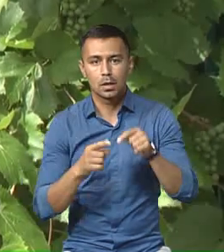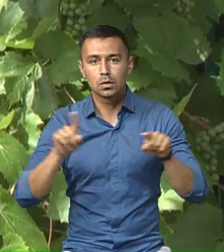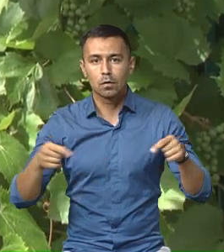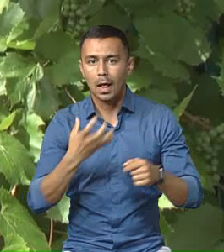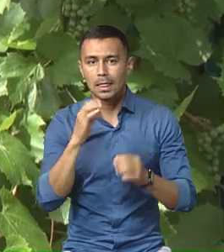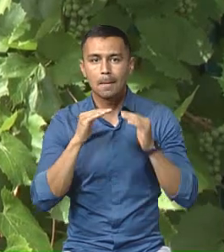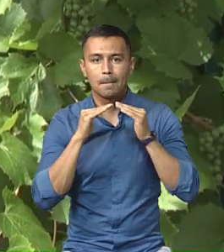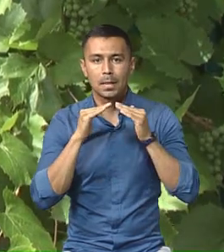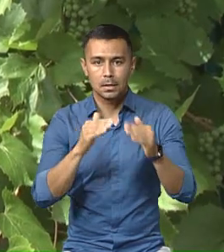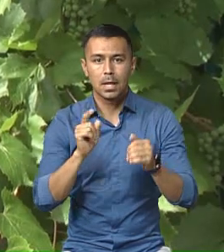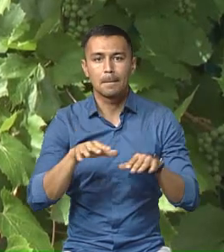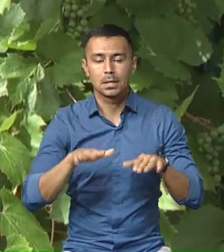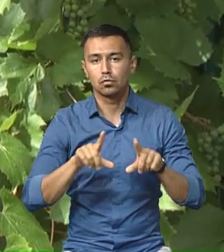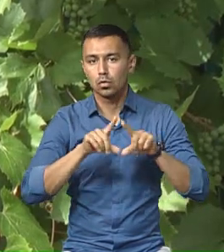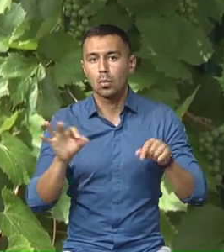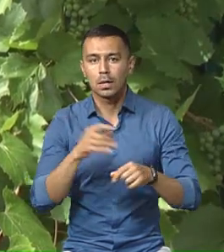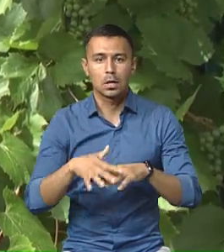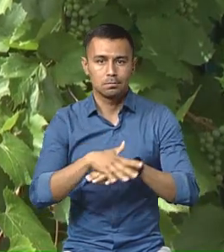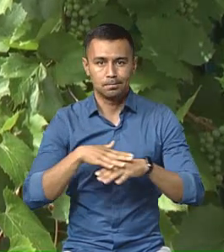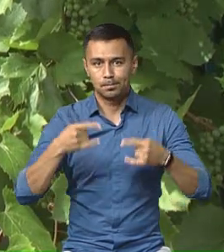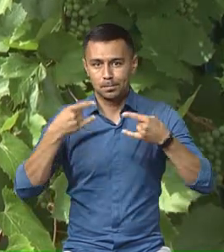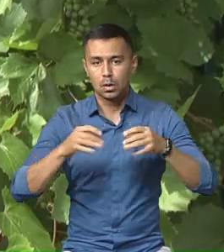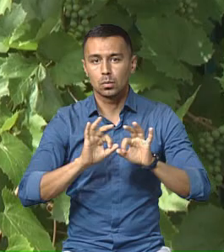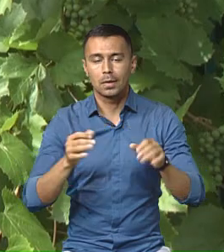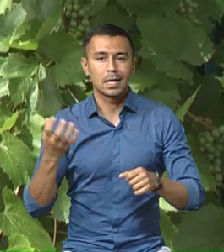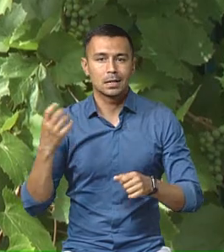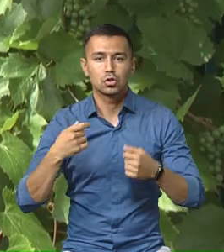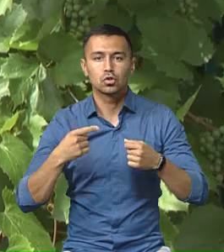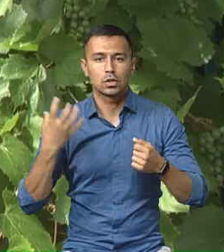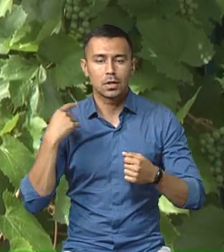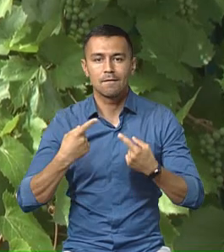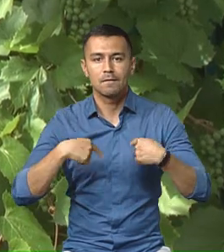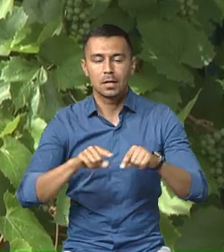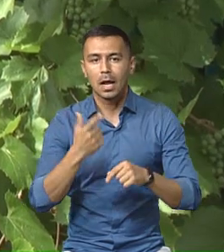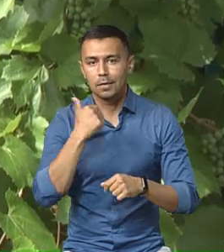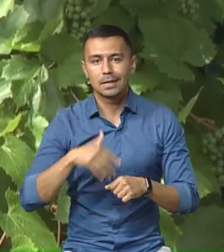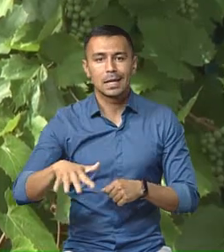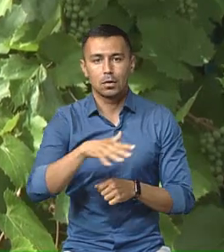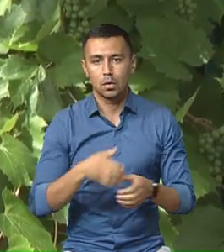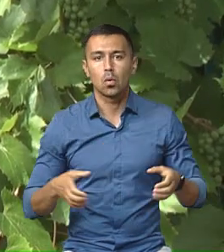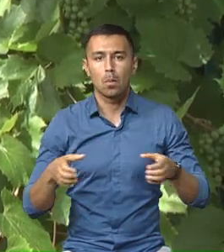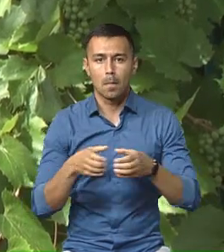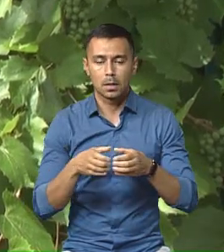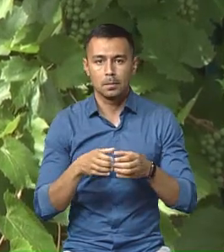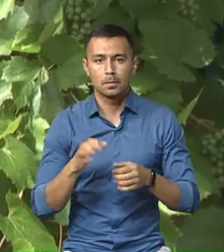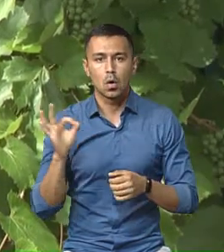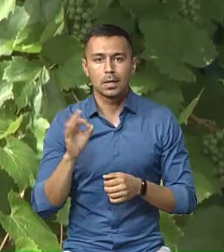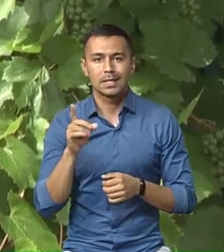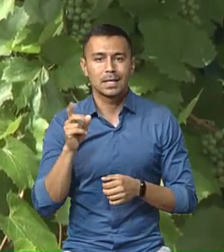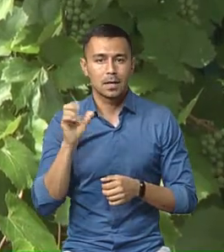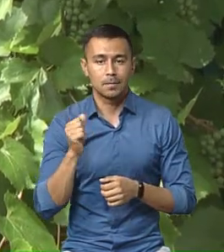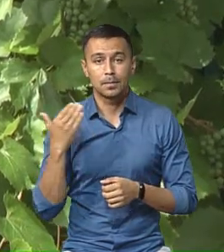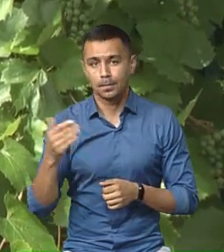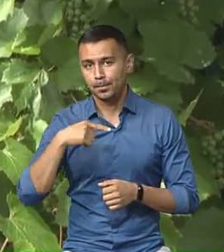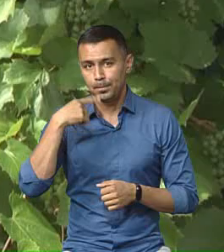для місцевої школи. Про це Суспільному розповіла начальниця відділу освіти Красилівської територіальної громади Олена Заїка. За